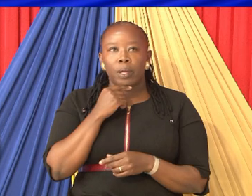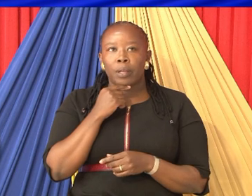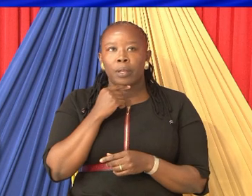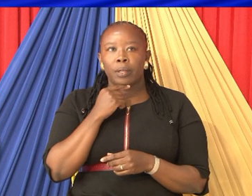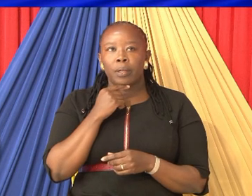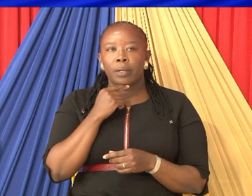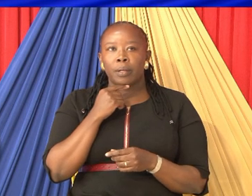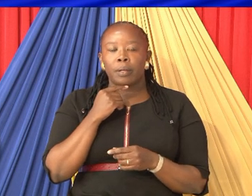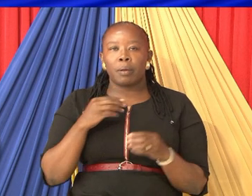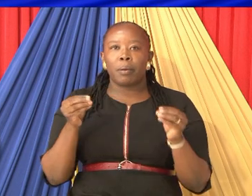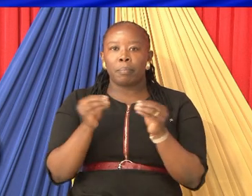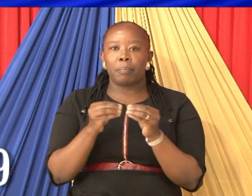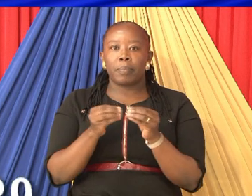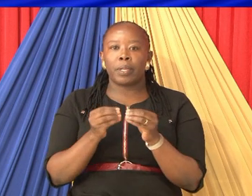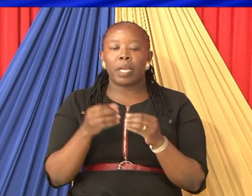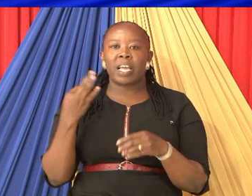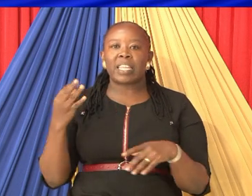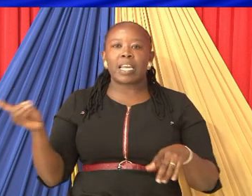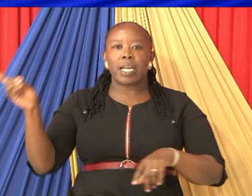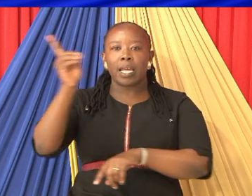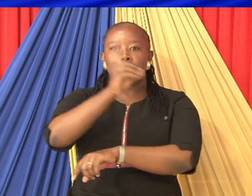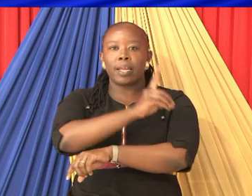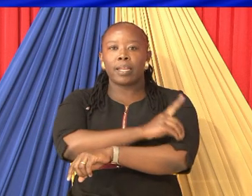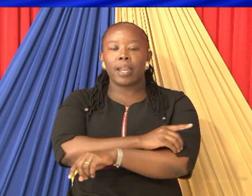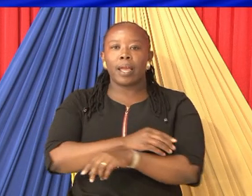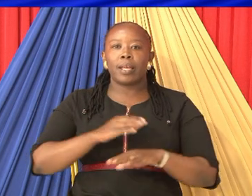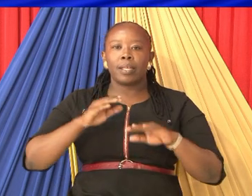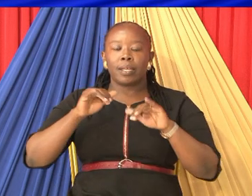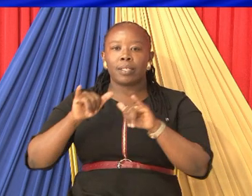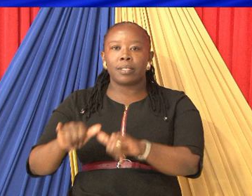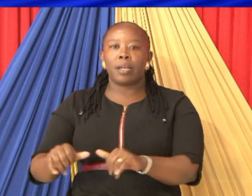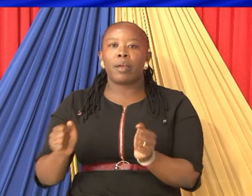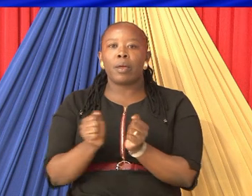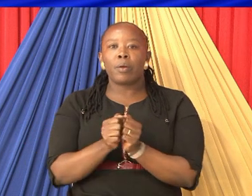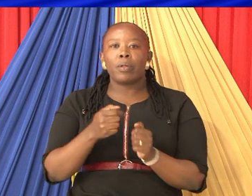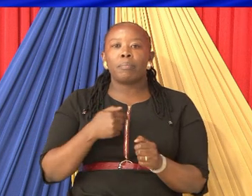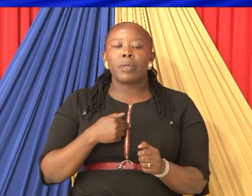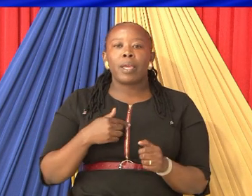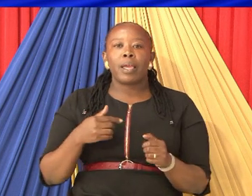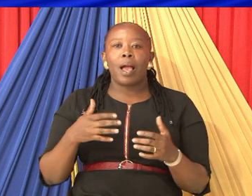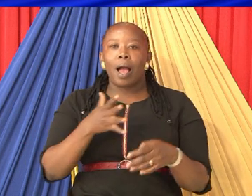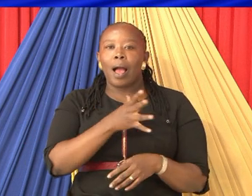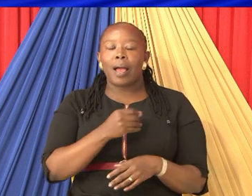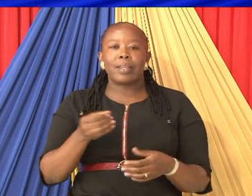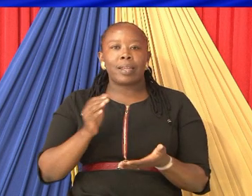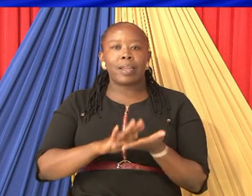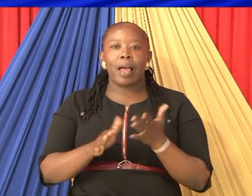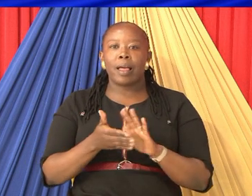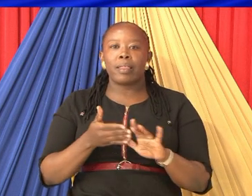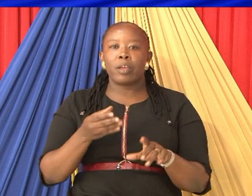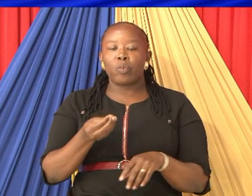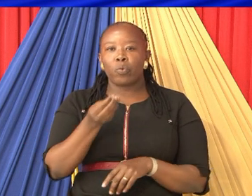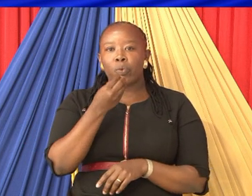kwa kuwa yapata siku tatu wamekaa pamoja nami wala hawana kitu chakula.